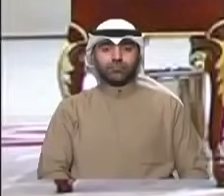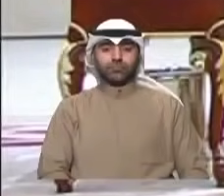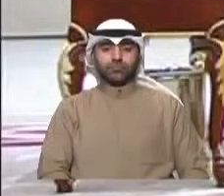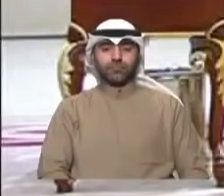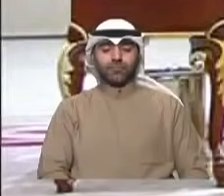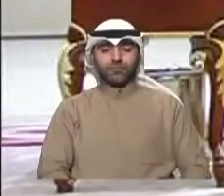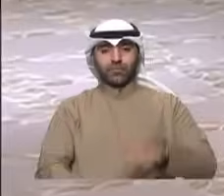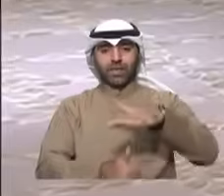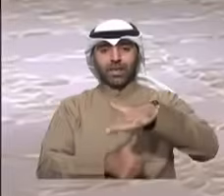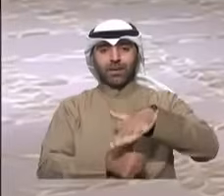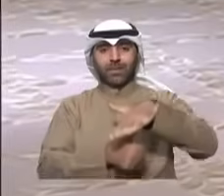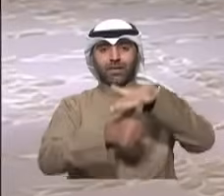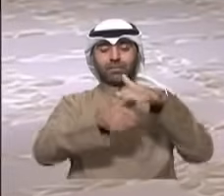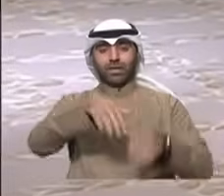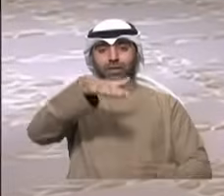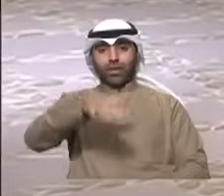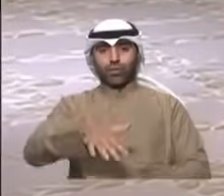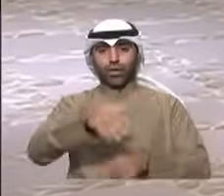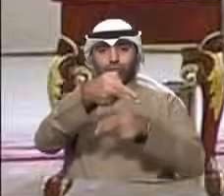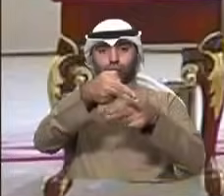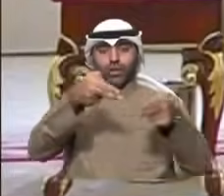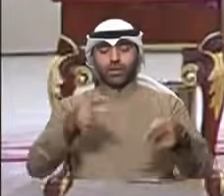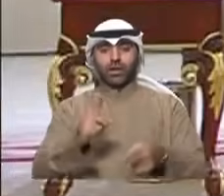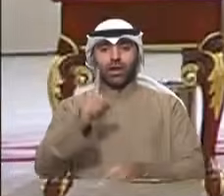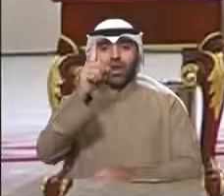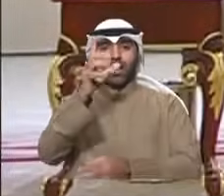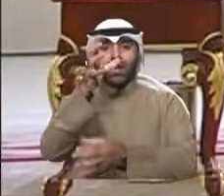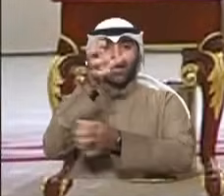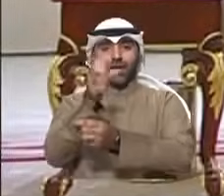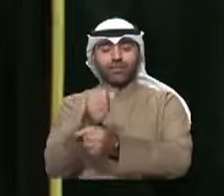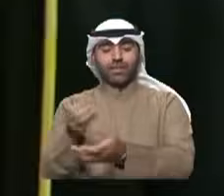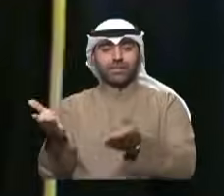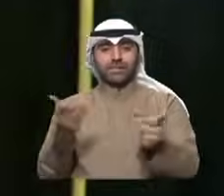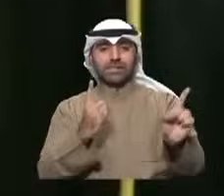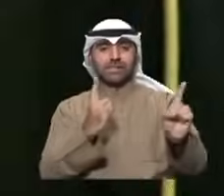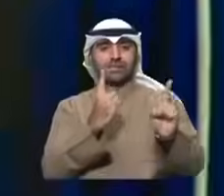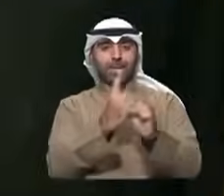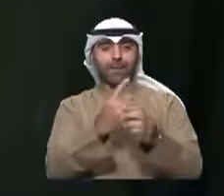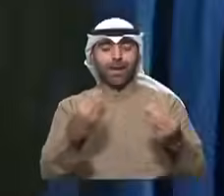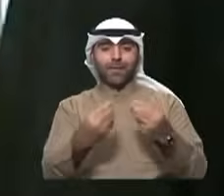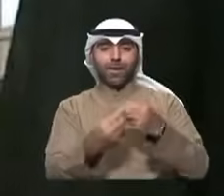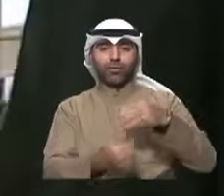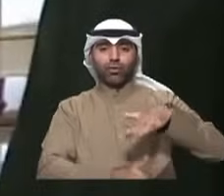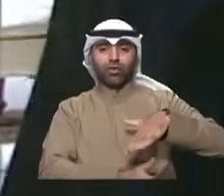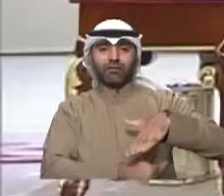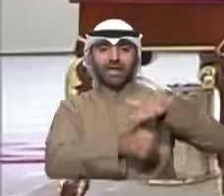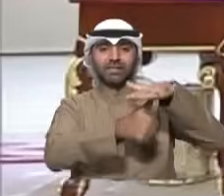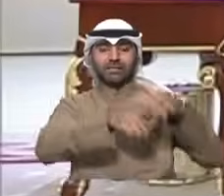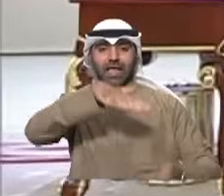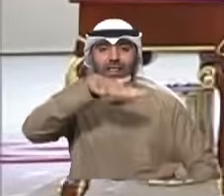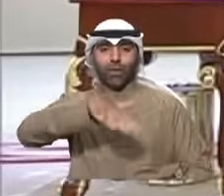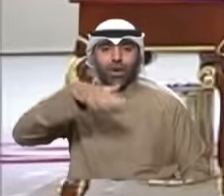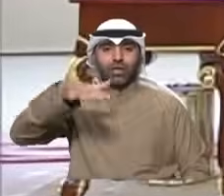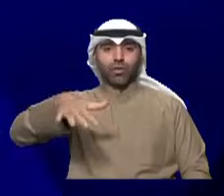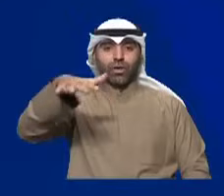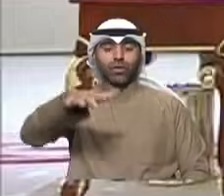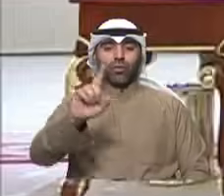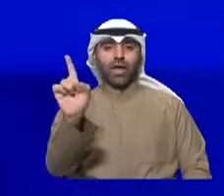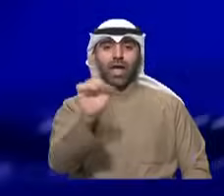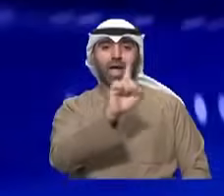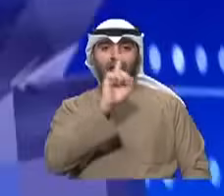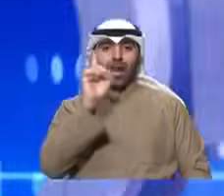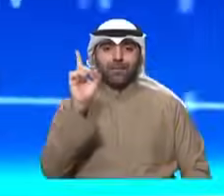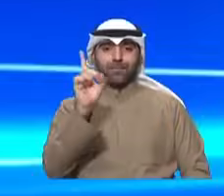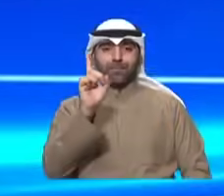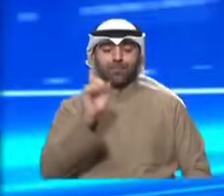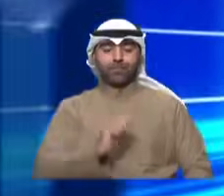سمو امير البلاد يستقبل القاده ورؤساء الوفود العربيه والاجنبيه المعزين بوفاه امير البلاد